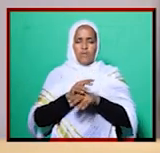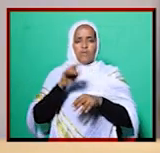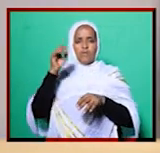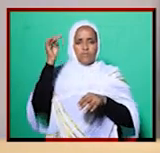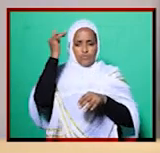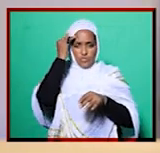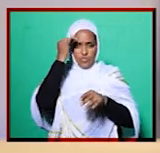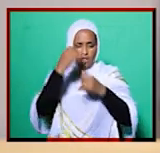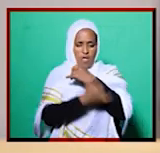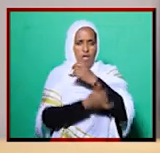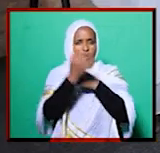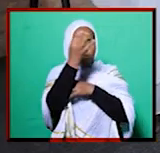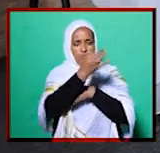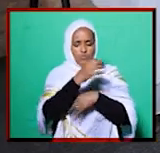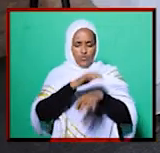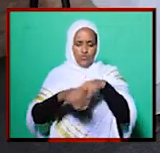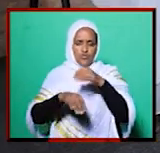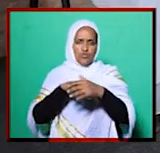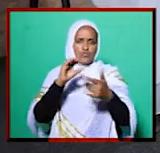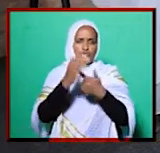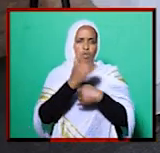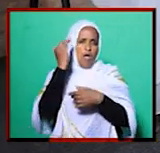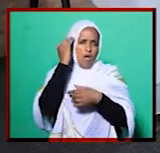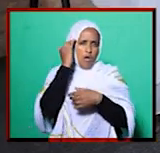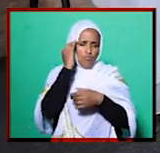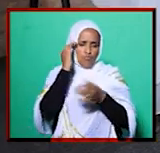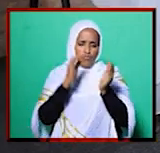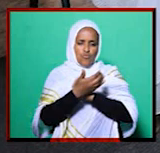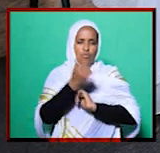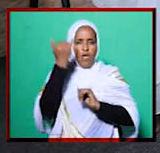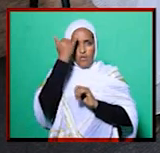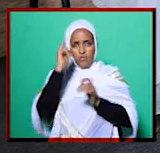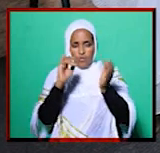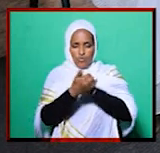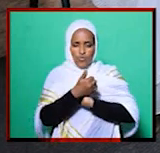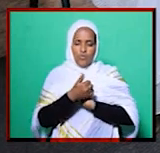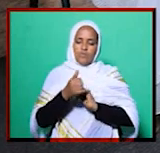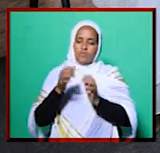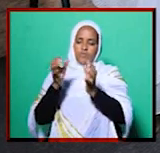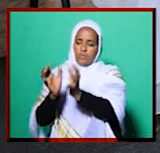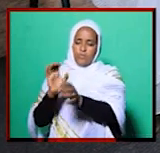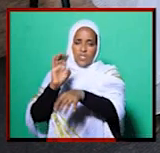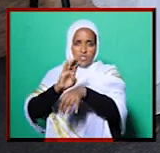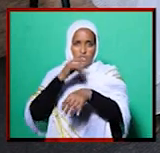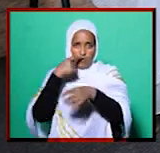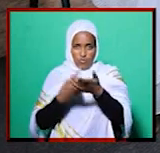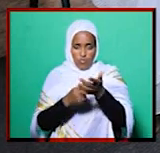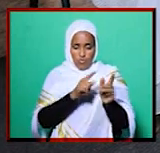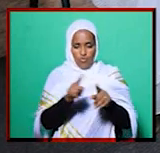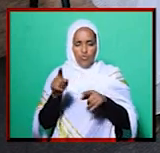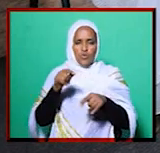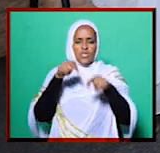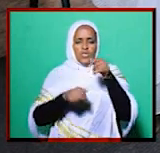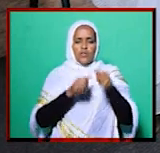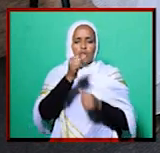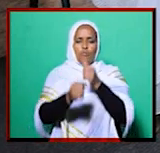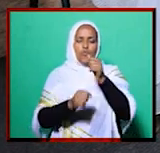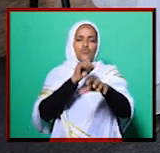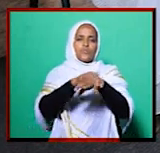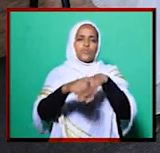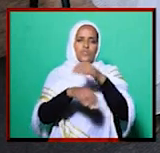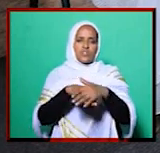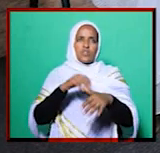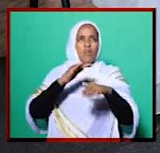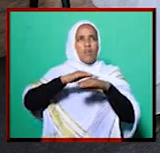ሀገረ ስብከቱ ደግሞ እጅ ይሁን አይምሮ ይሁን ሐሳብ ይሁን ወረዳ አጥቢያ ቤተክርስቲያን ምን ነው ደግሞ እግር ለመሮጥ ይመቻል